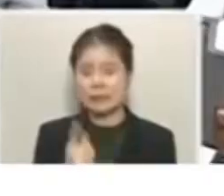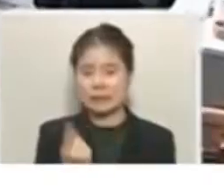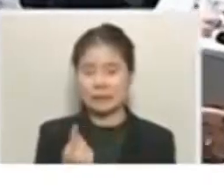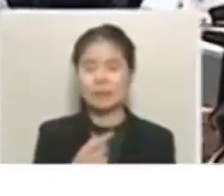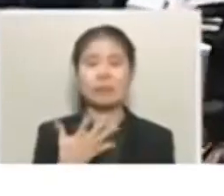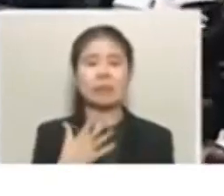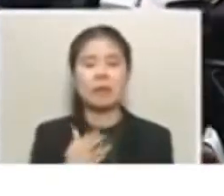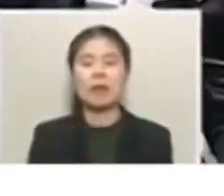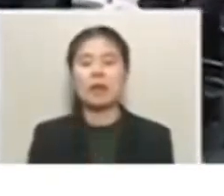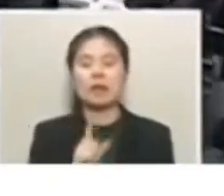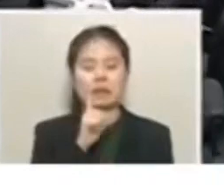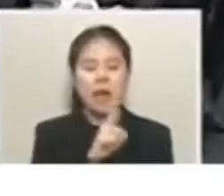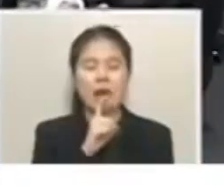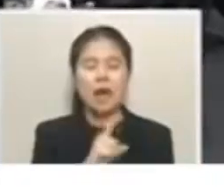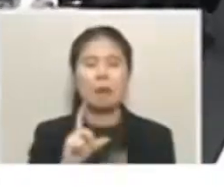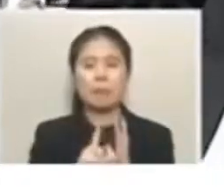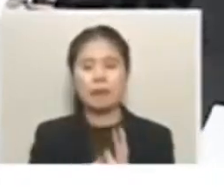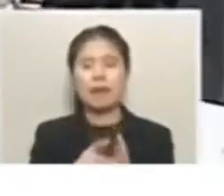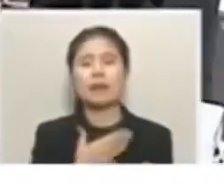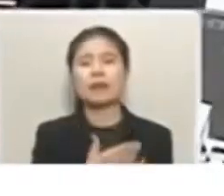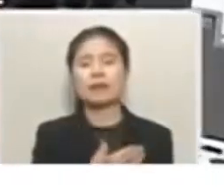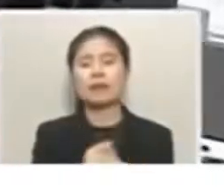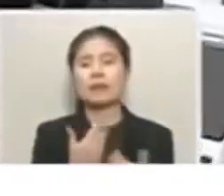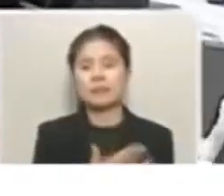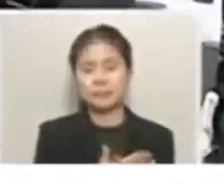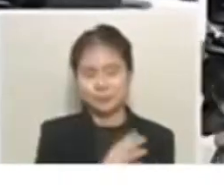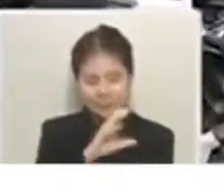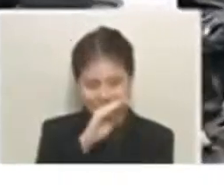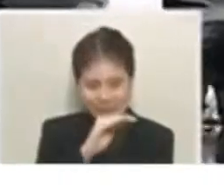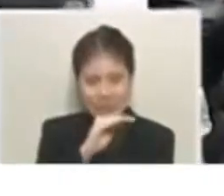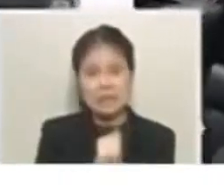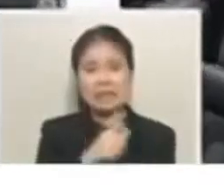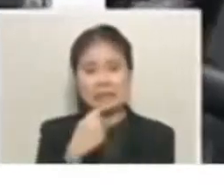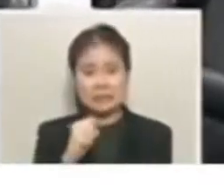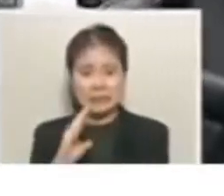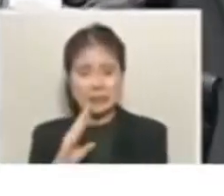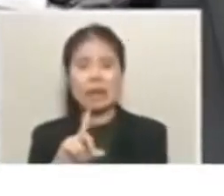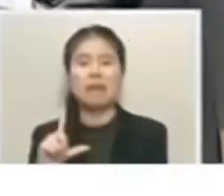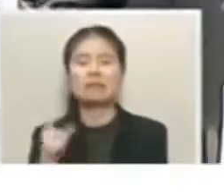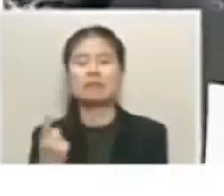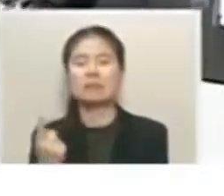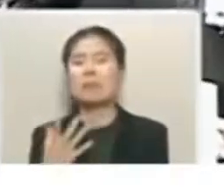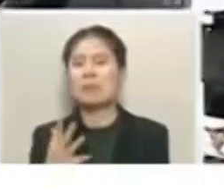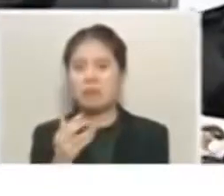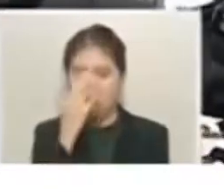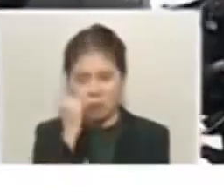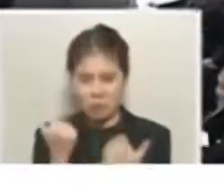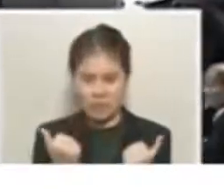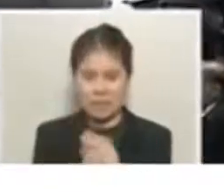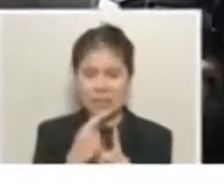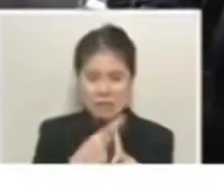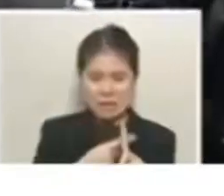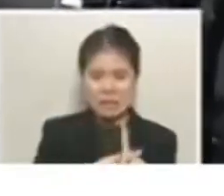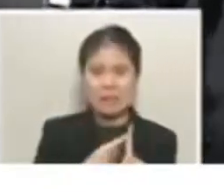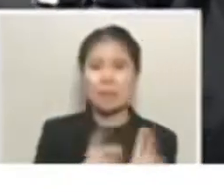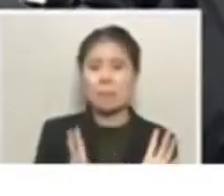อกจากนี้ท่านนายกยังกำชับเรื่องสัดส่วนคณะกรรมการรัฐมนตรี15คนที่จะต้องพิจารณาในชั้นแปรยตินะครับ